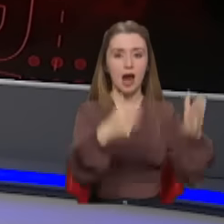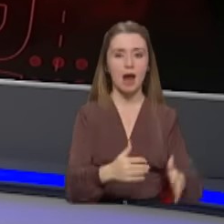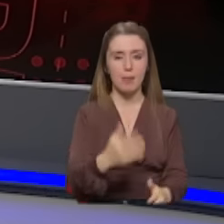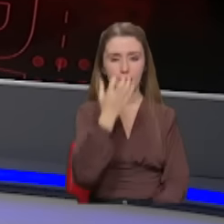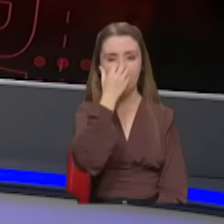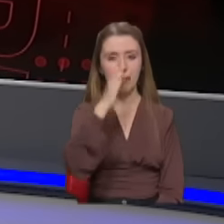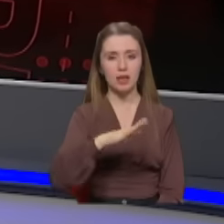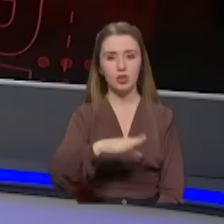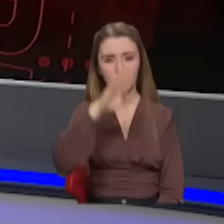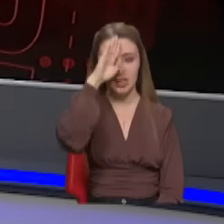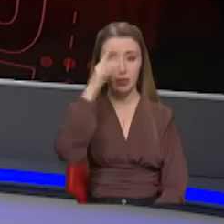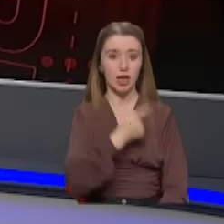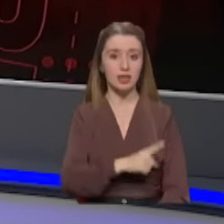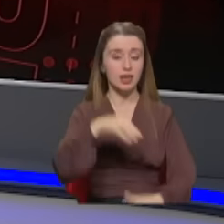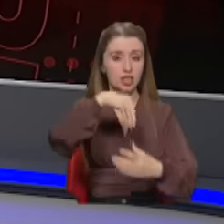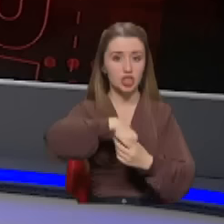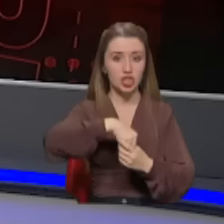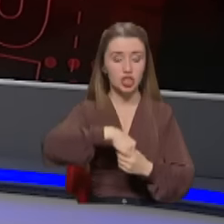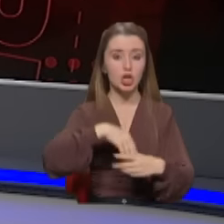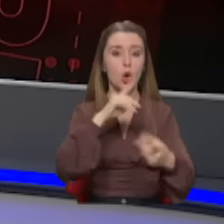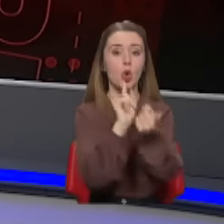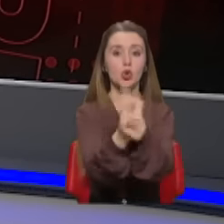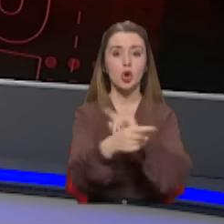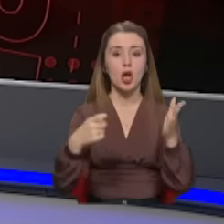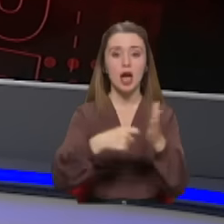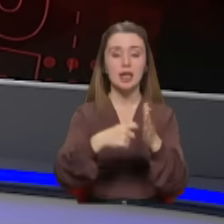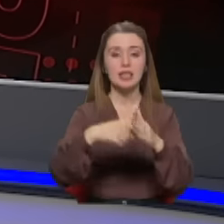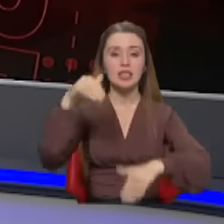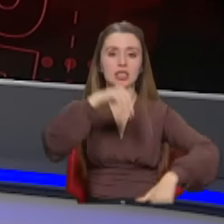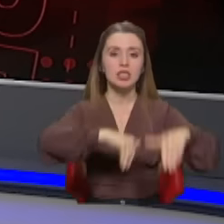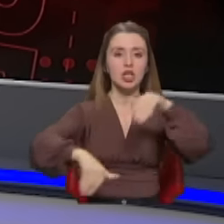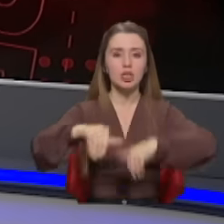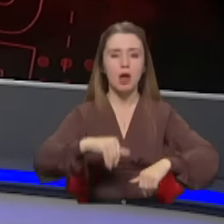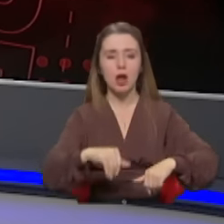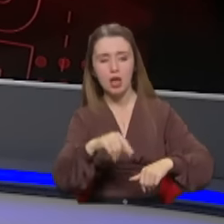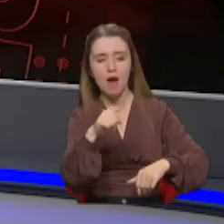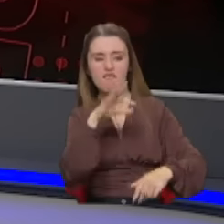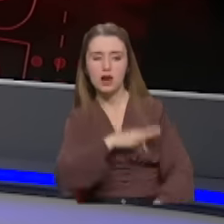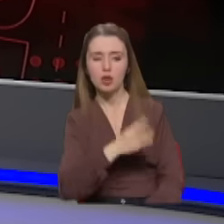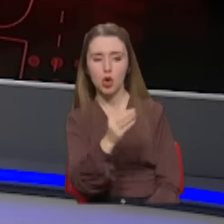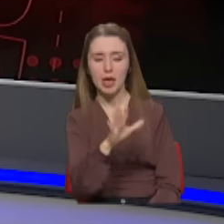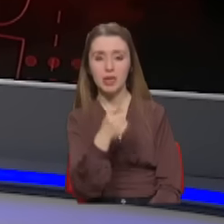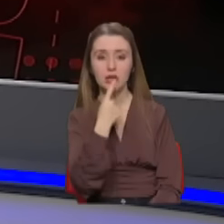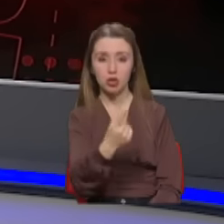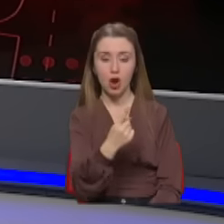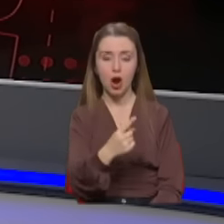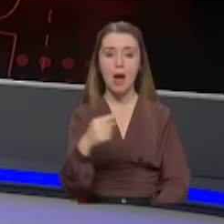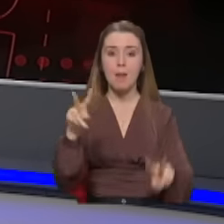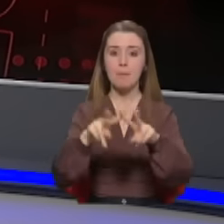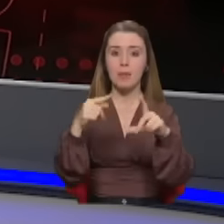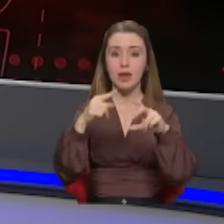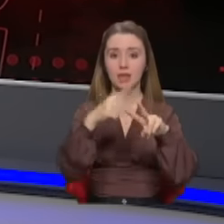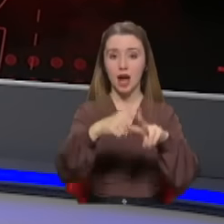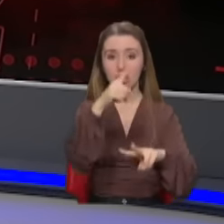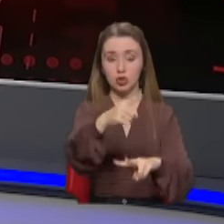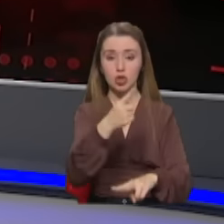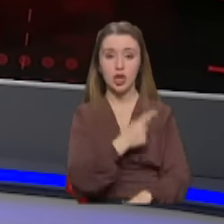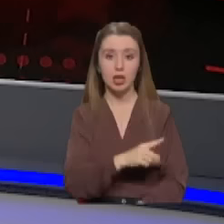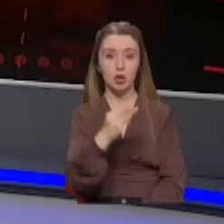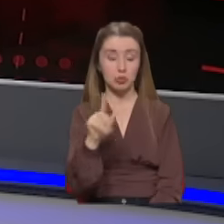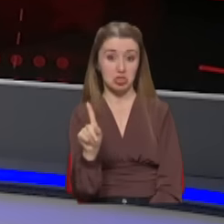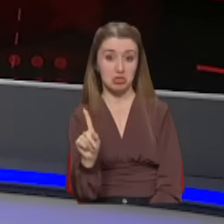bekleniyordu İstanbul adaylığı için ki soyadının bile seçimlerde etkili olacağı ortadayken Mehmet Altınöz yani eşinin aday